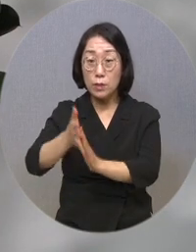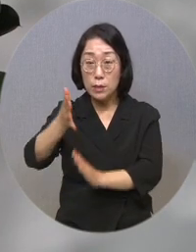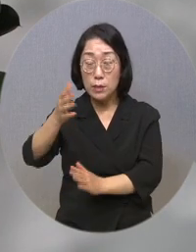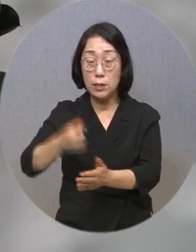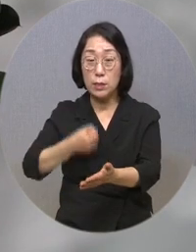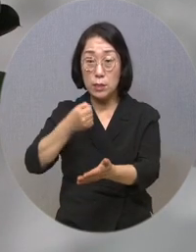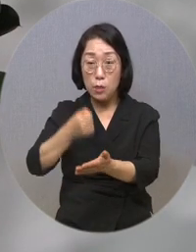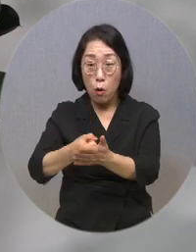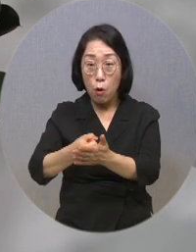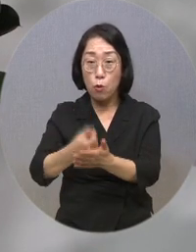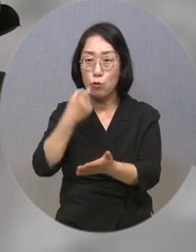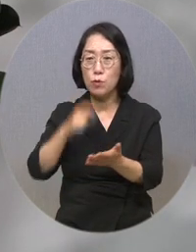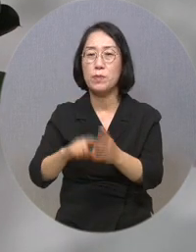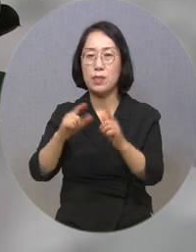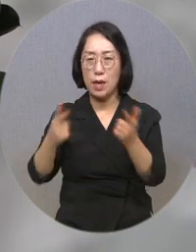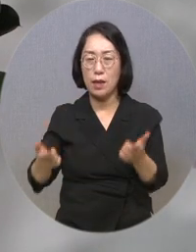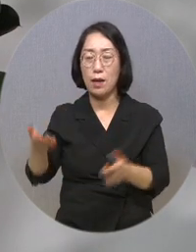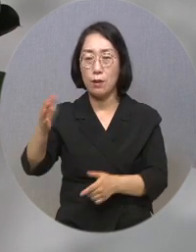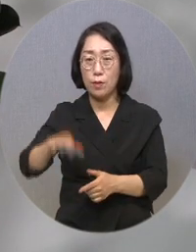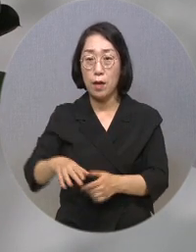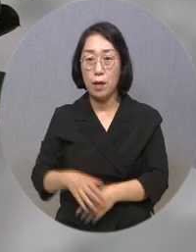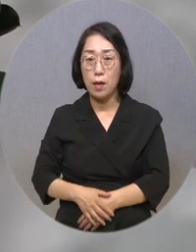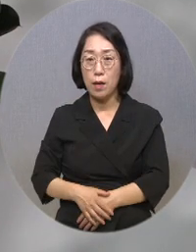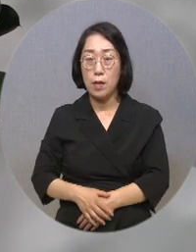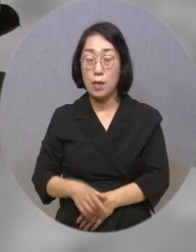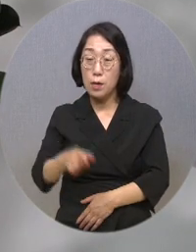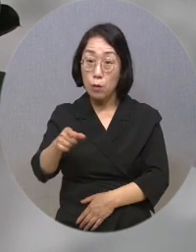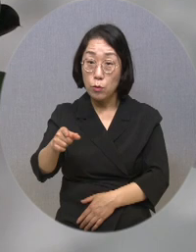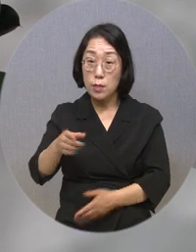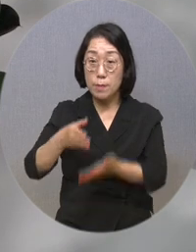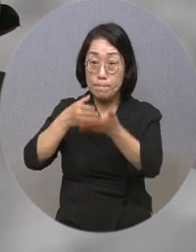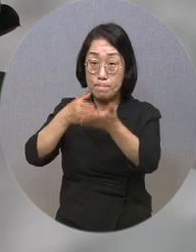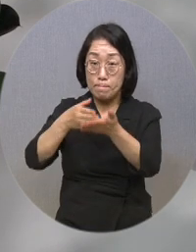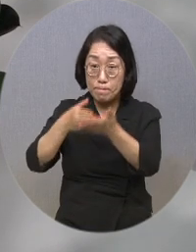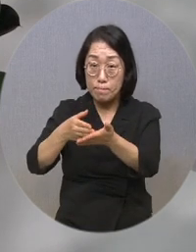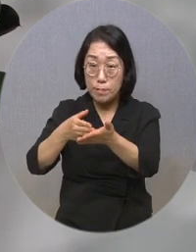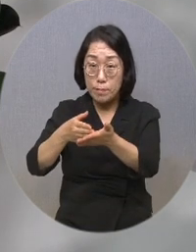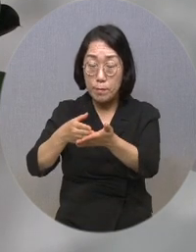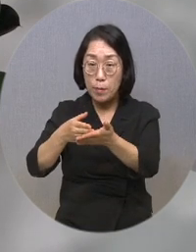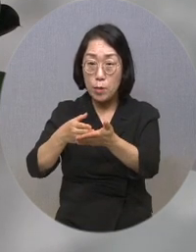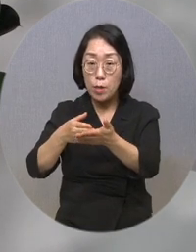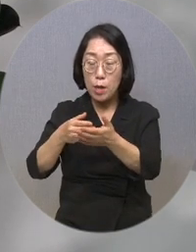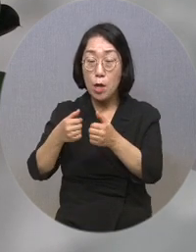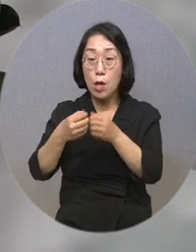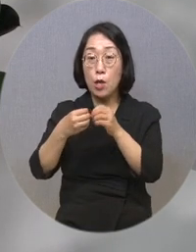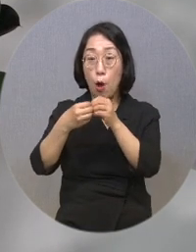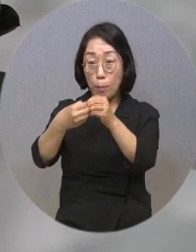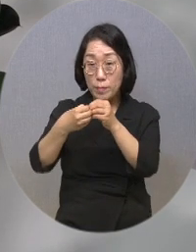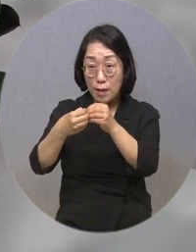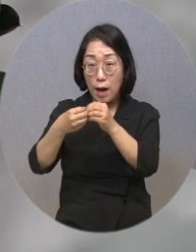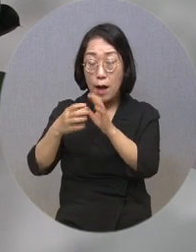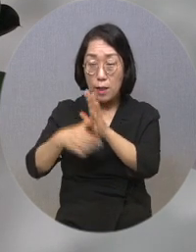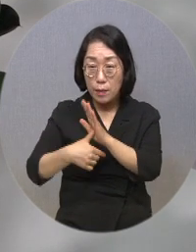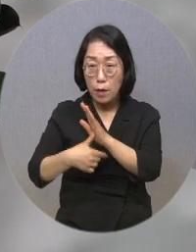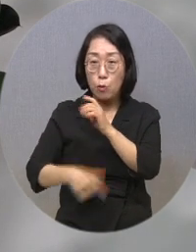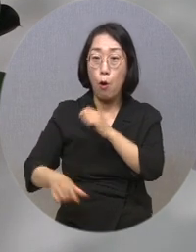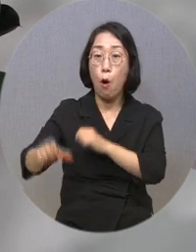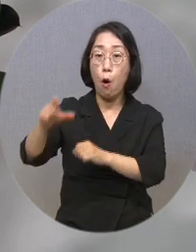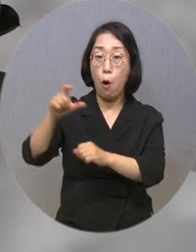않습니다. 다만 광역시를 주장하게 되면 협상 과정에서 특례시를 받더라도 그에